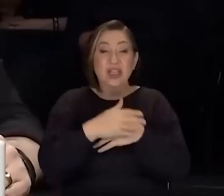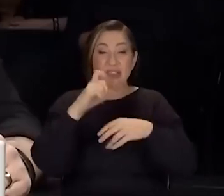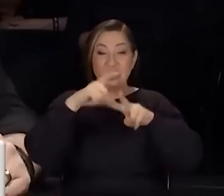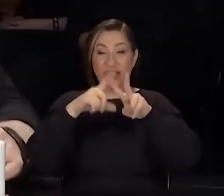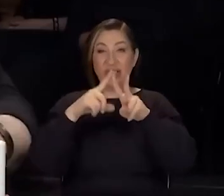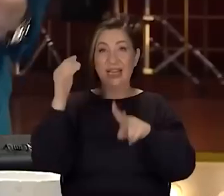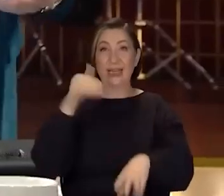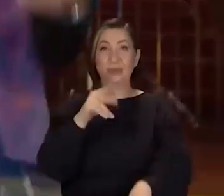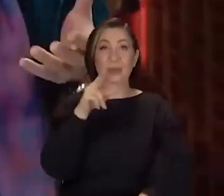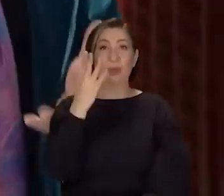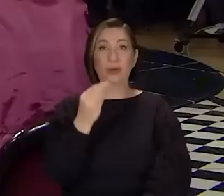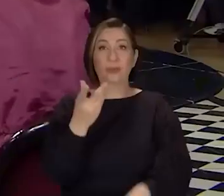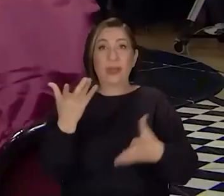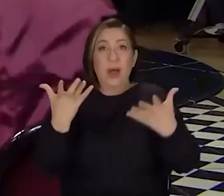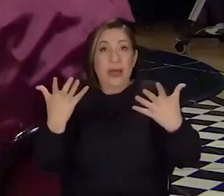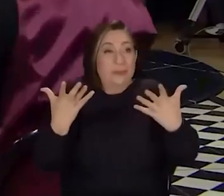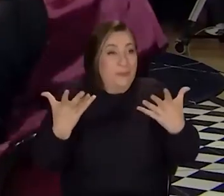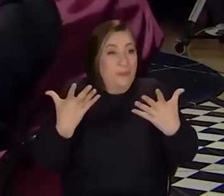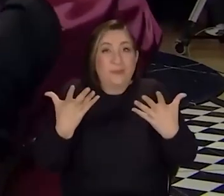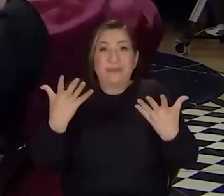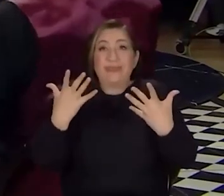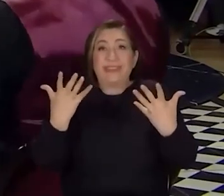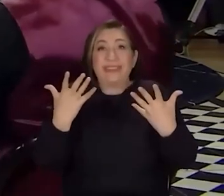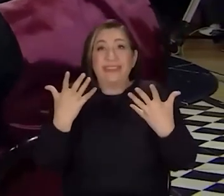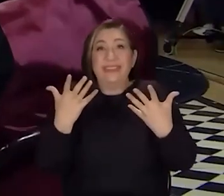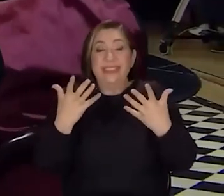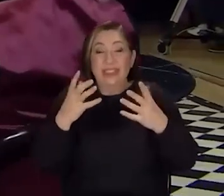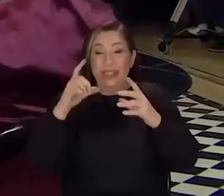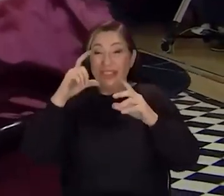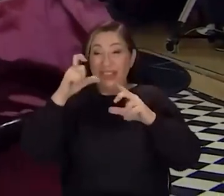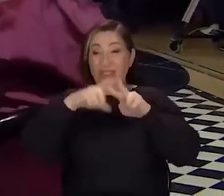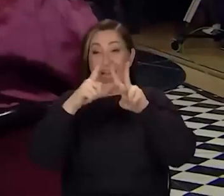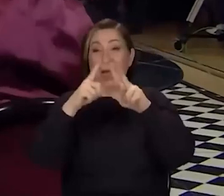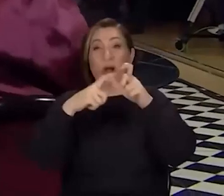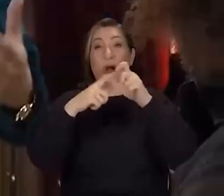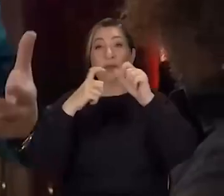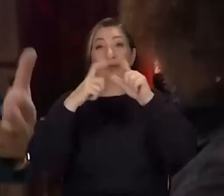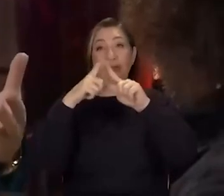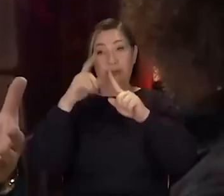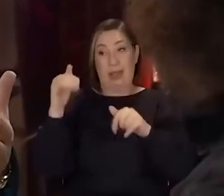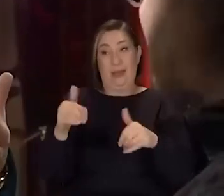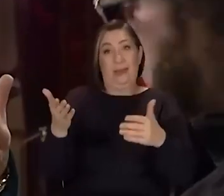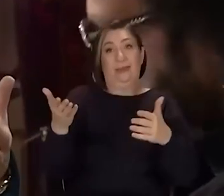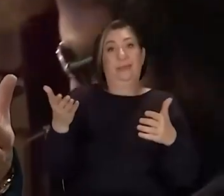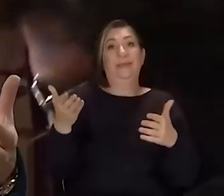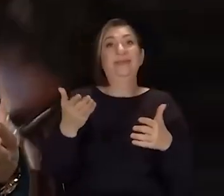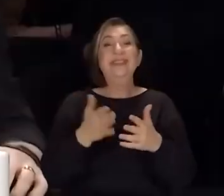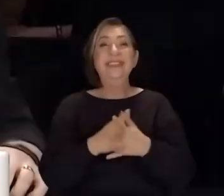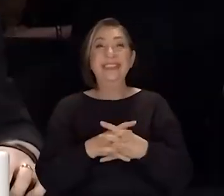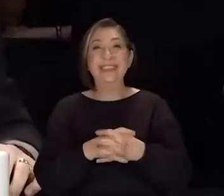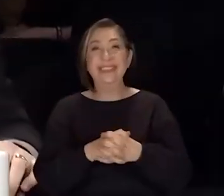Can Gox gelmiş gibi oldu. Çünkü bir de böyle yani, çok güzel. Eve Can Gox geliyor yani. Ne oldu? Can Gox geldi.